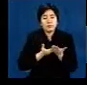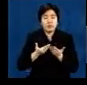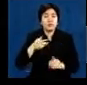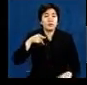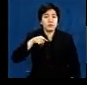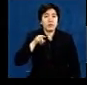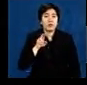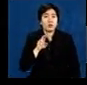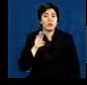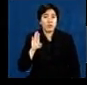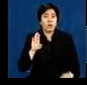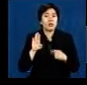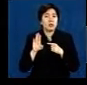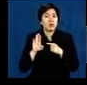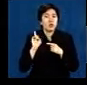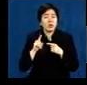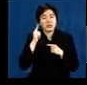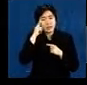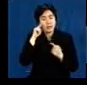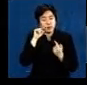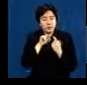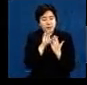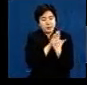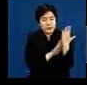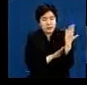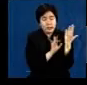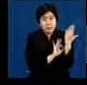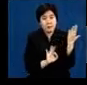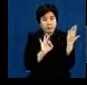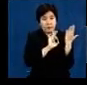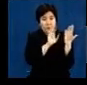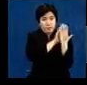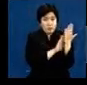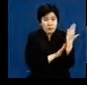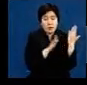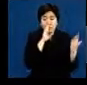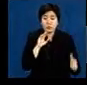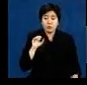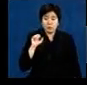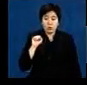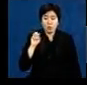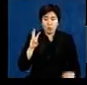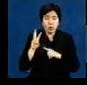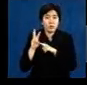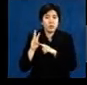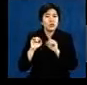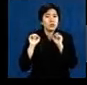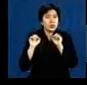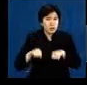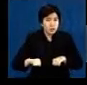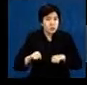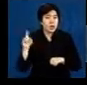ญัตินี้เมื่อคำนึงถึงประโยชน์ของประเทศเป็นหลักและไม่ว่าวุฒิสภาจะตัดสินอย่างไ